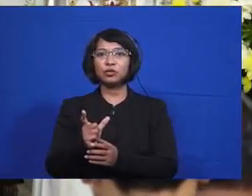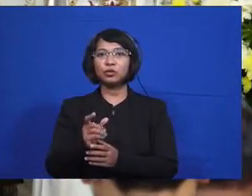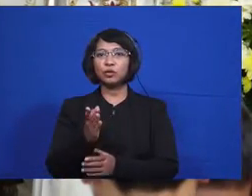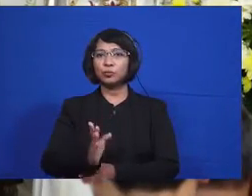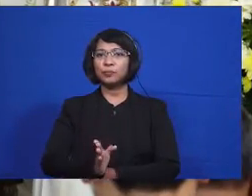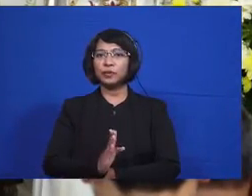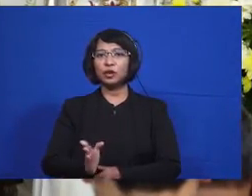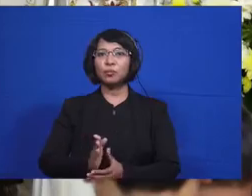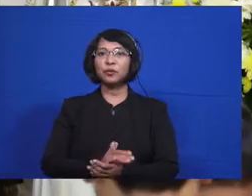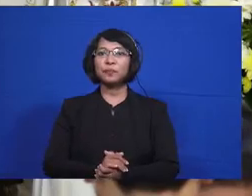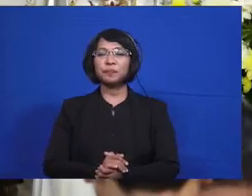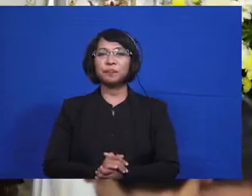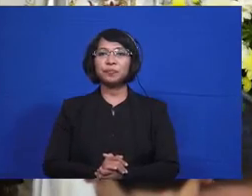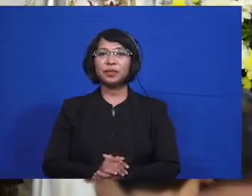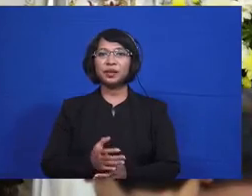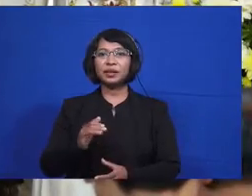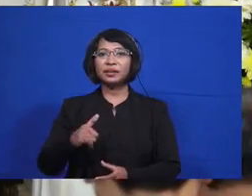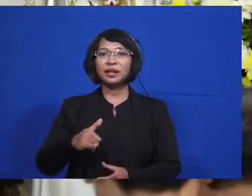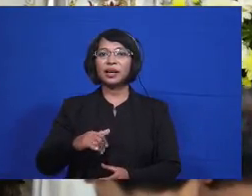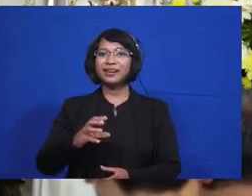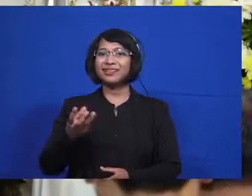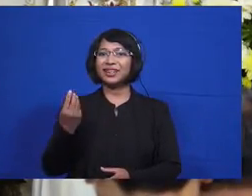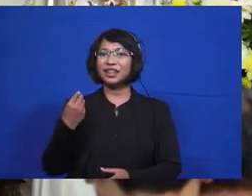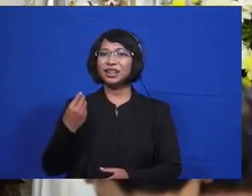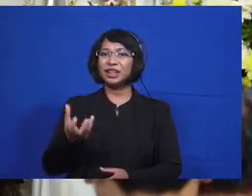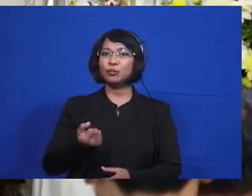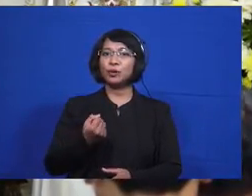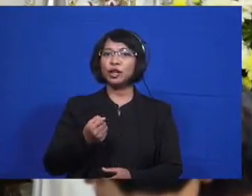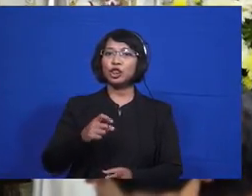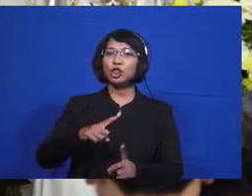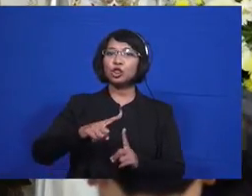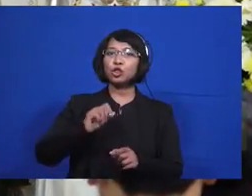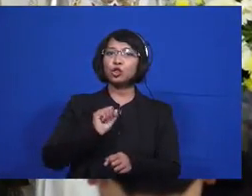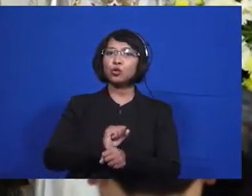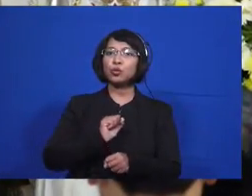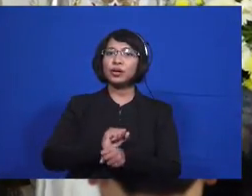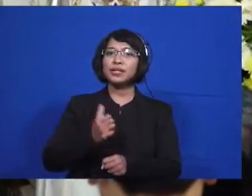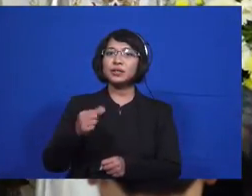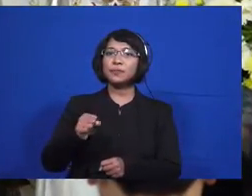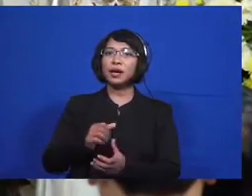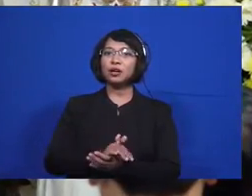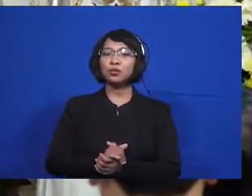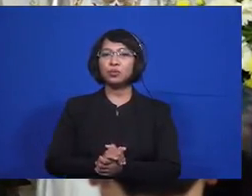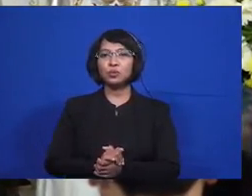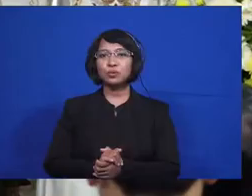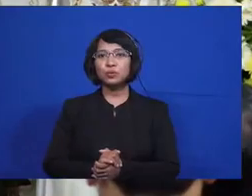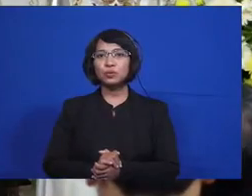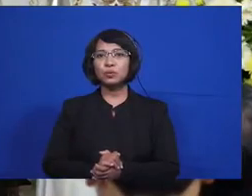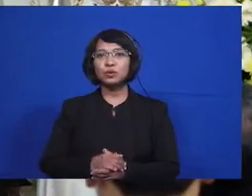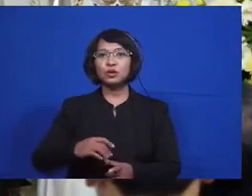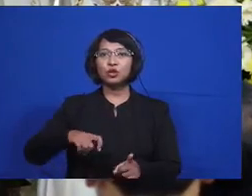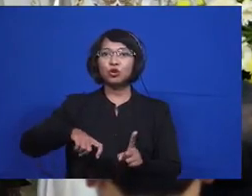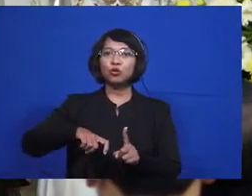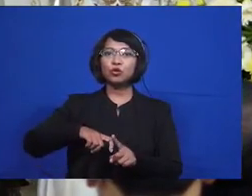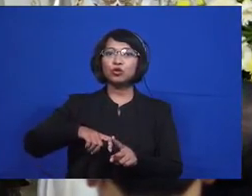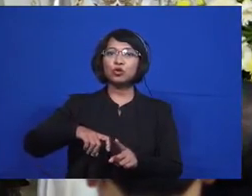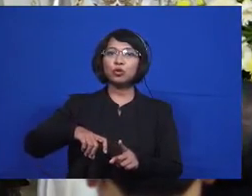romo yang mendapat tugas perutusan baru dan yang melayani umat Allah di keuskupan